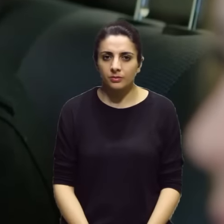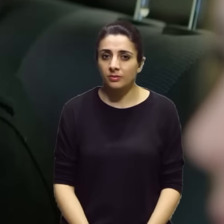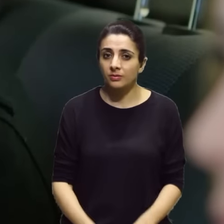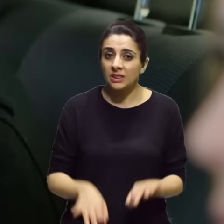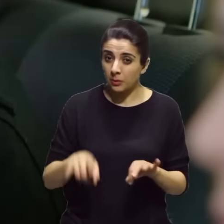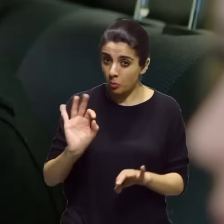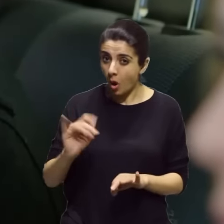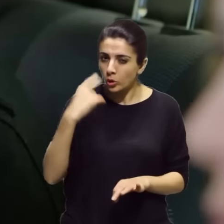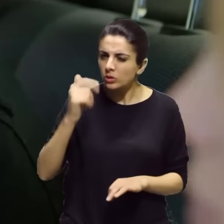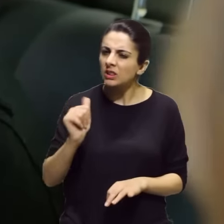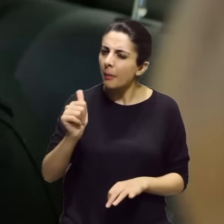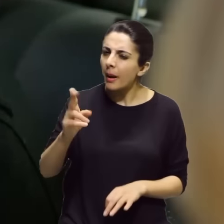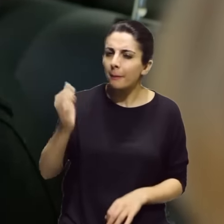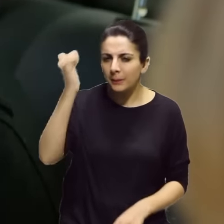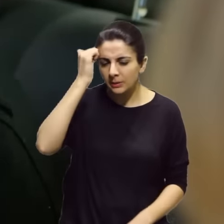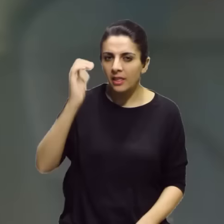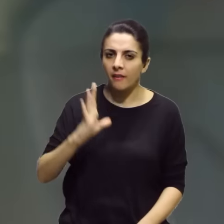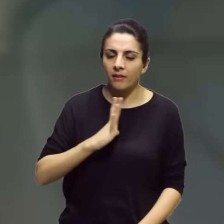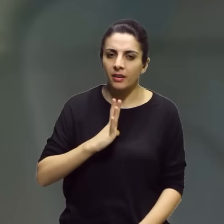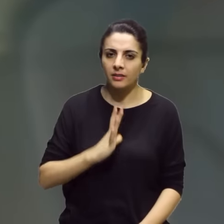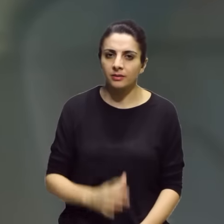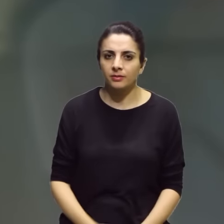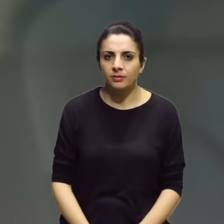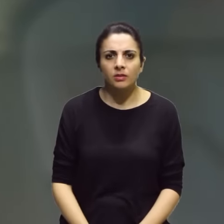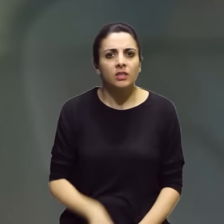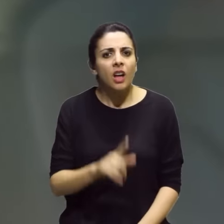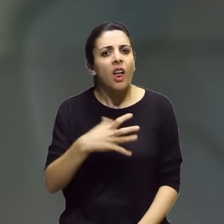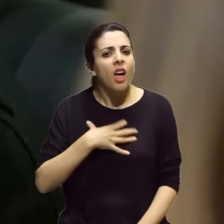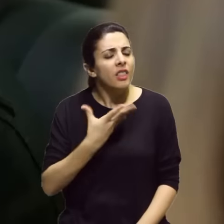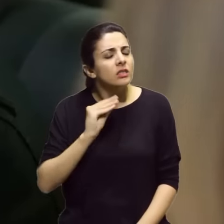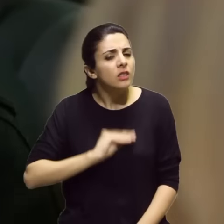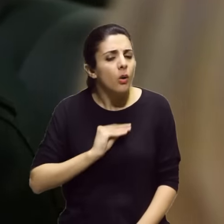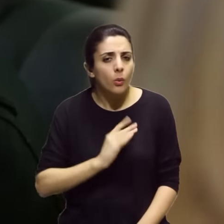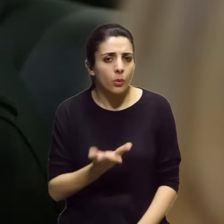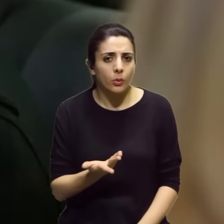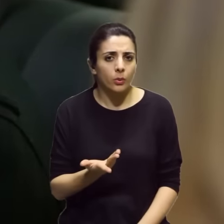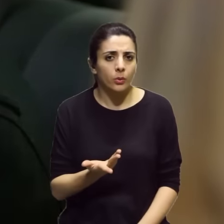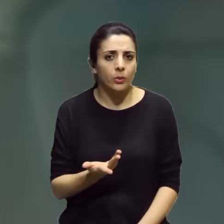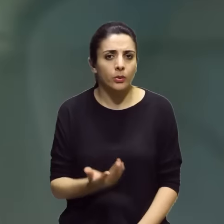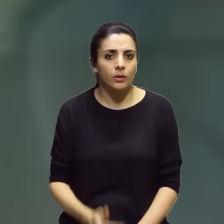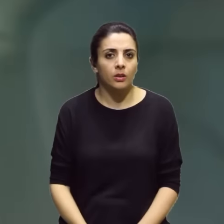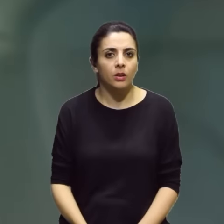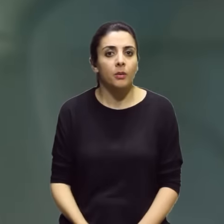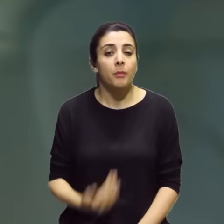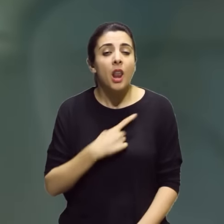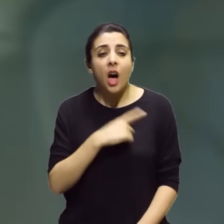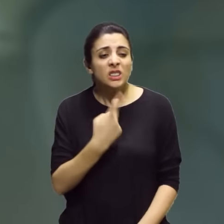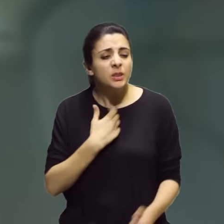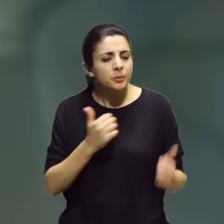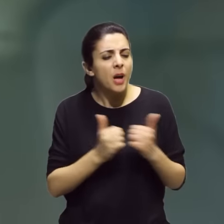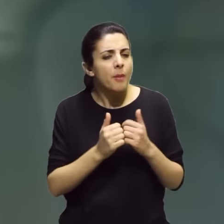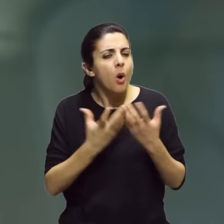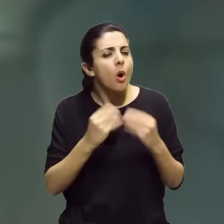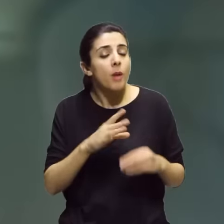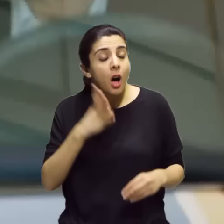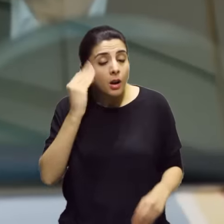Şimdi öyle düşünüyorsun ama ileride çok pişman olacaksın. Ya sen ne zannediyorsun? Ben hiçbir zaman seninle olmayacağım.